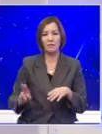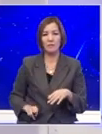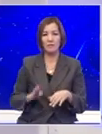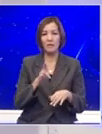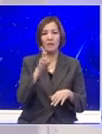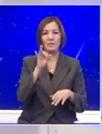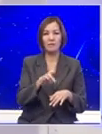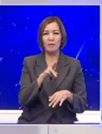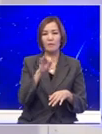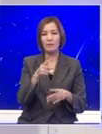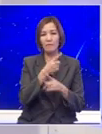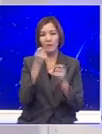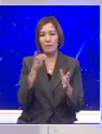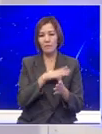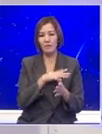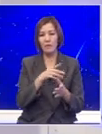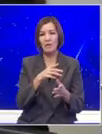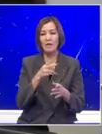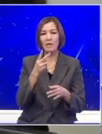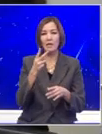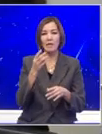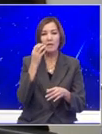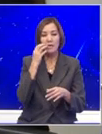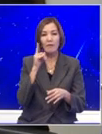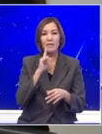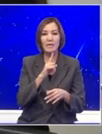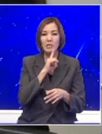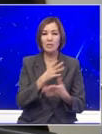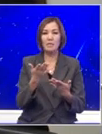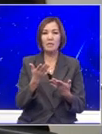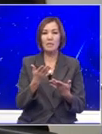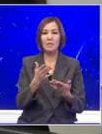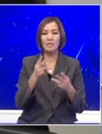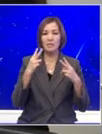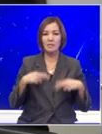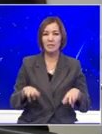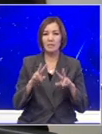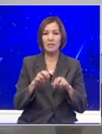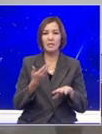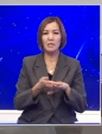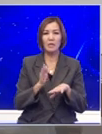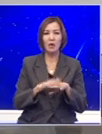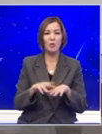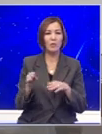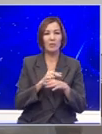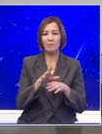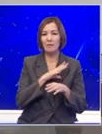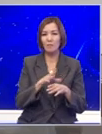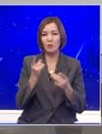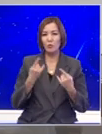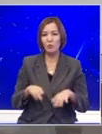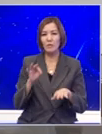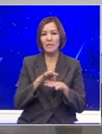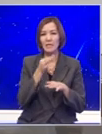директоры Сәбит Пазлов мәлімдеді. Айтуынша, екі қабат келіншектерді атеналды скрининг ауыр емделмейтін туа біткен дерттерді